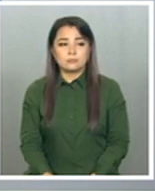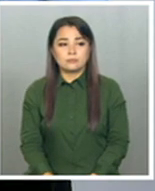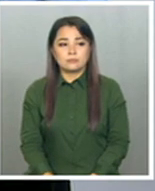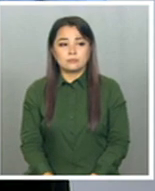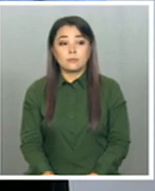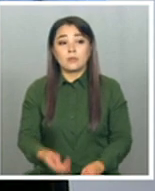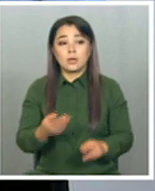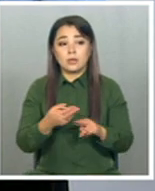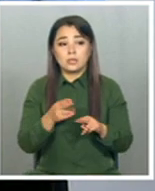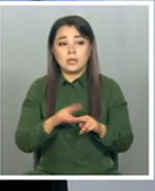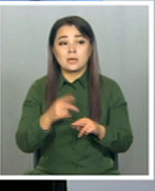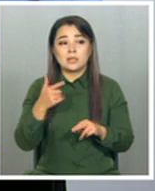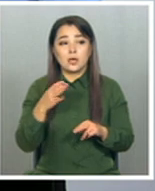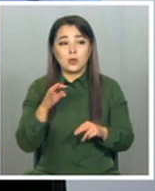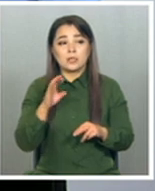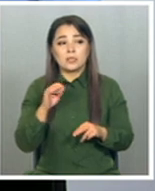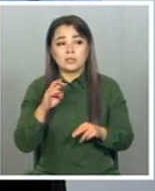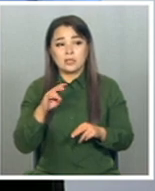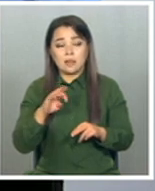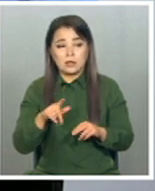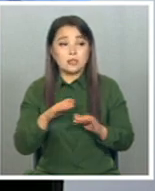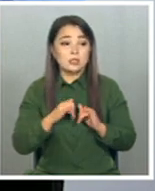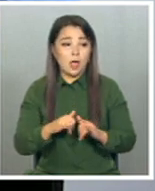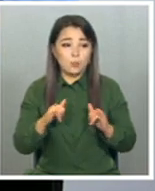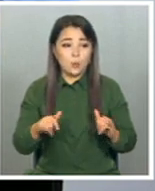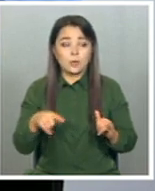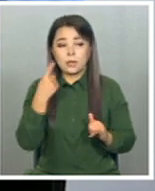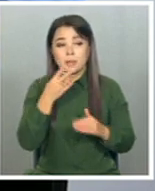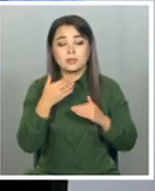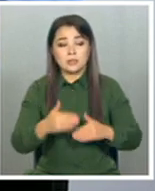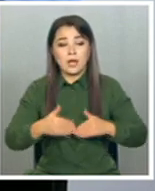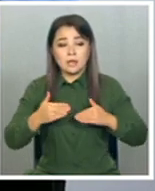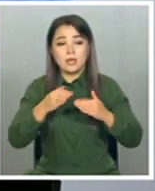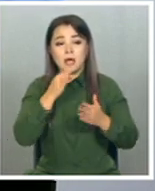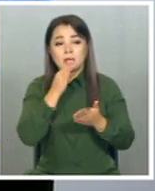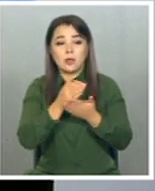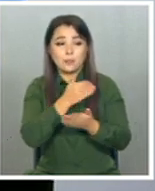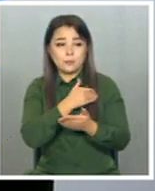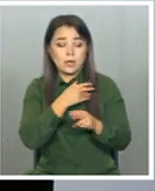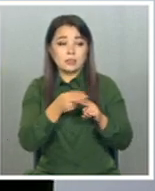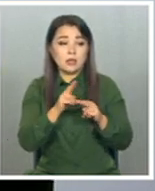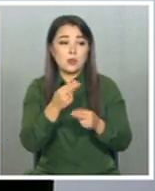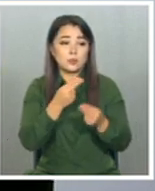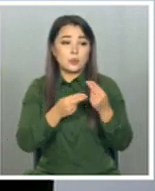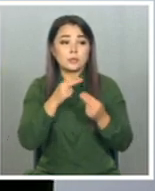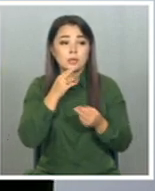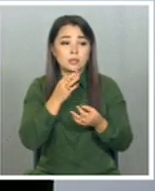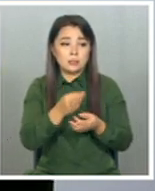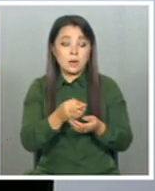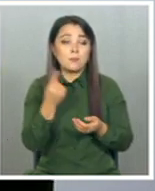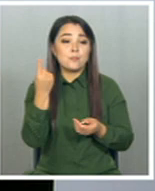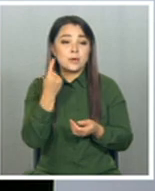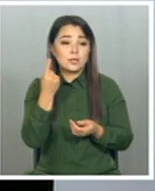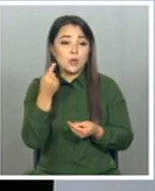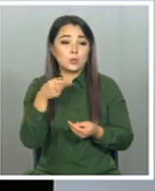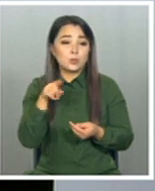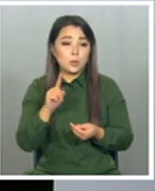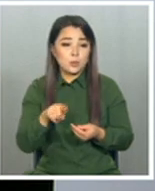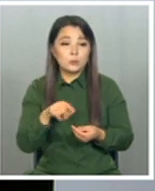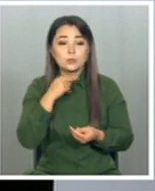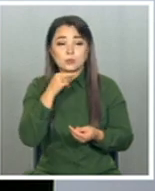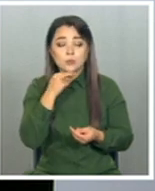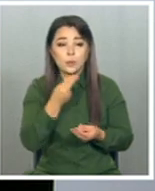Енді балар, геосинклинальдың даму кезеңдері туралы айтып кетейік. Мына суретке қарасаңыздар, номер бірінші суретте,